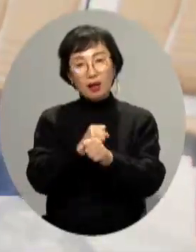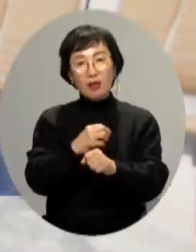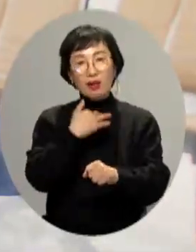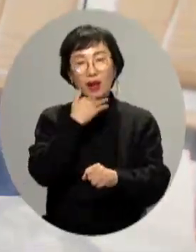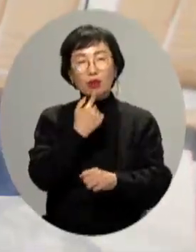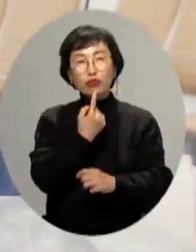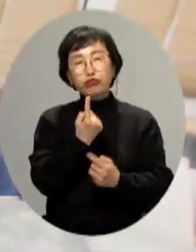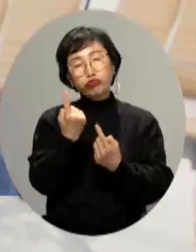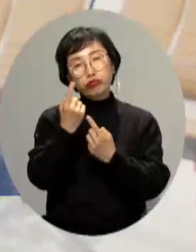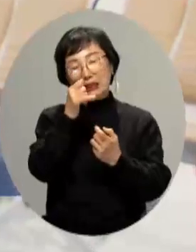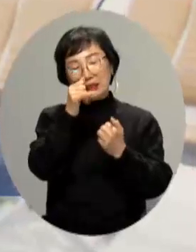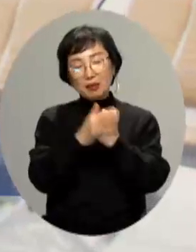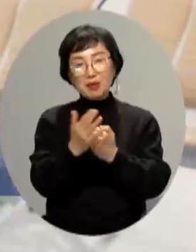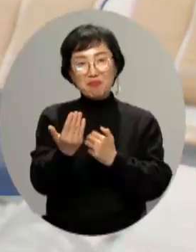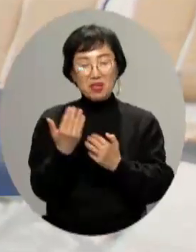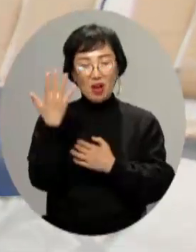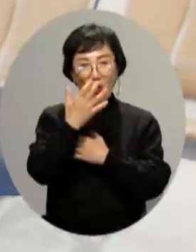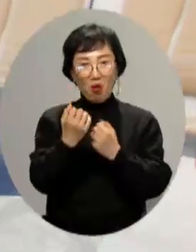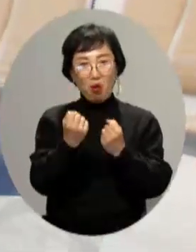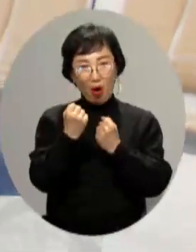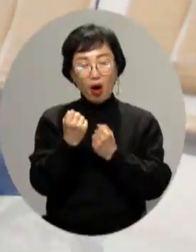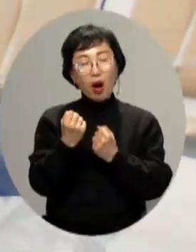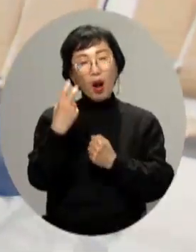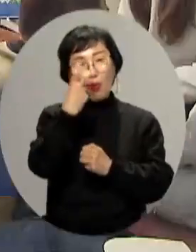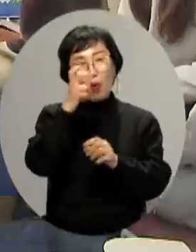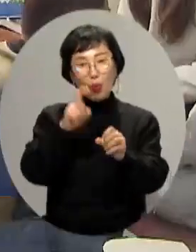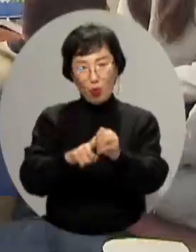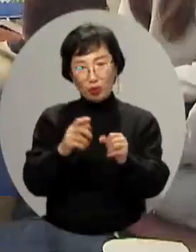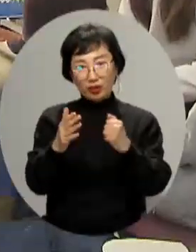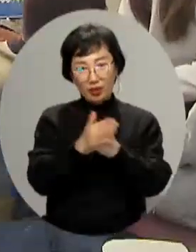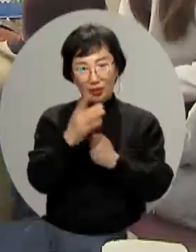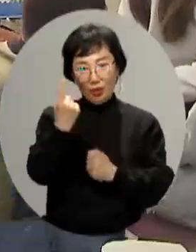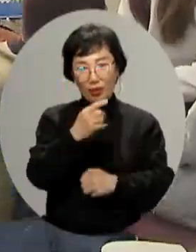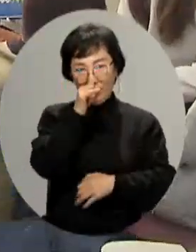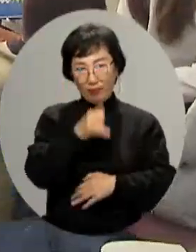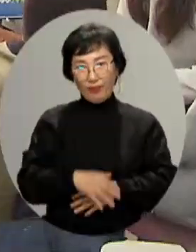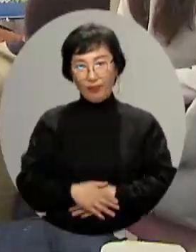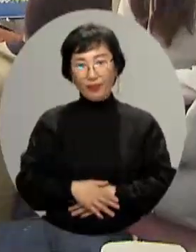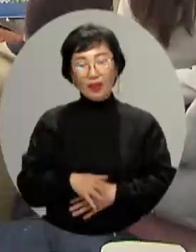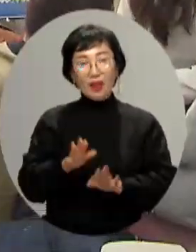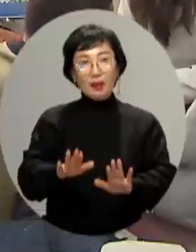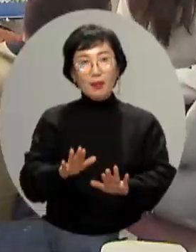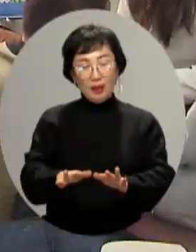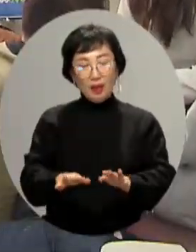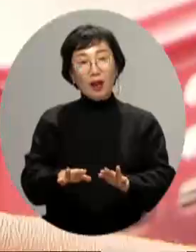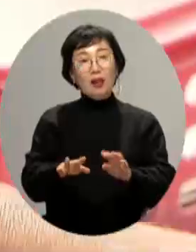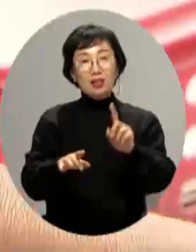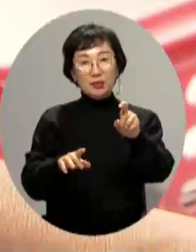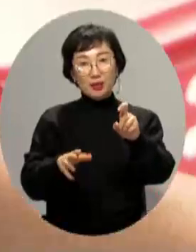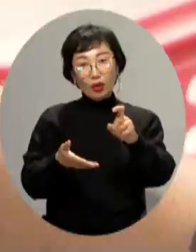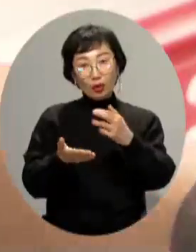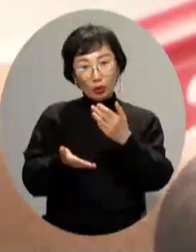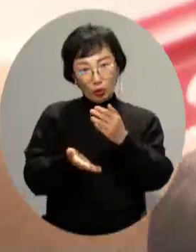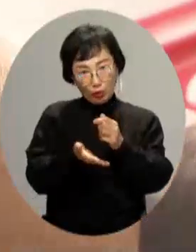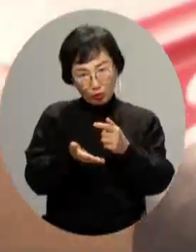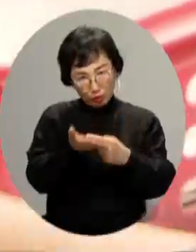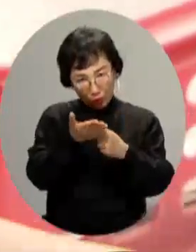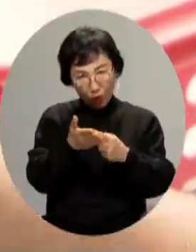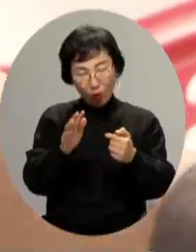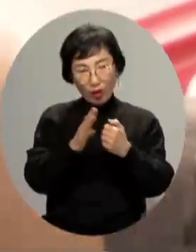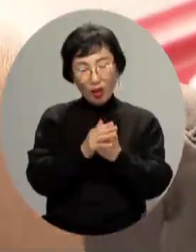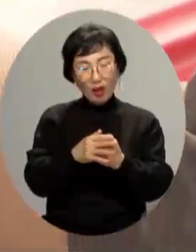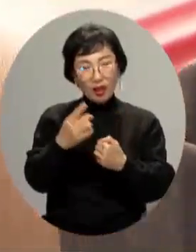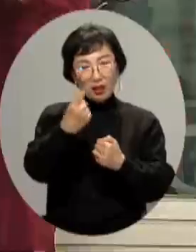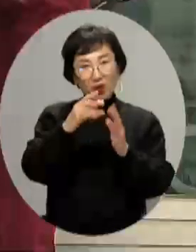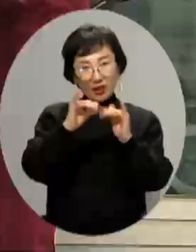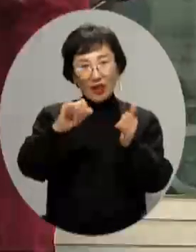미리 건강 차원에서 예방접종 하는 거죠. 실제로 이달 초 전국의 전체 외래 환자